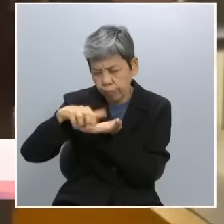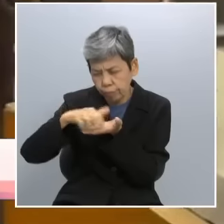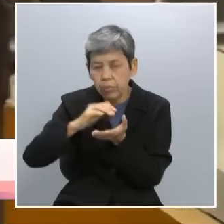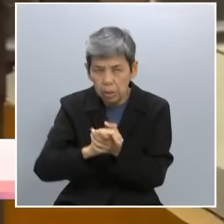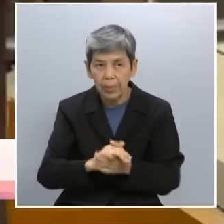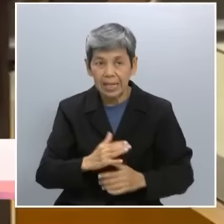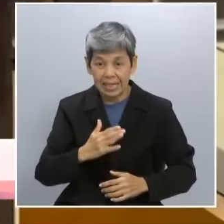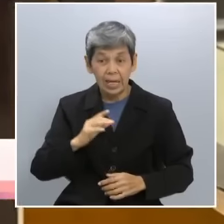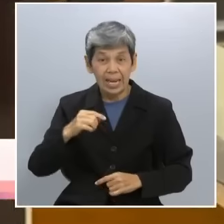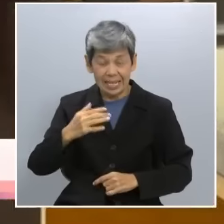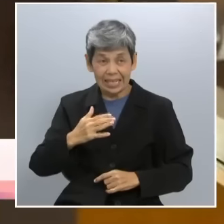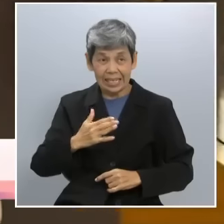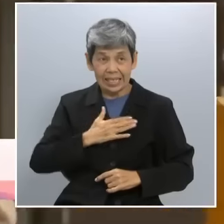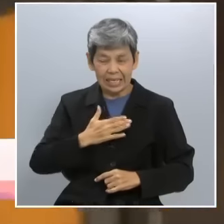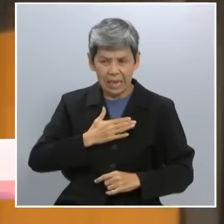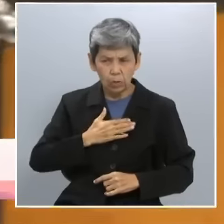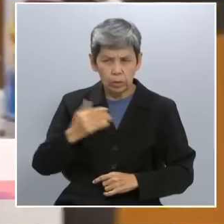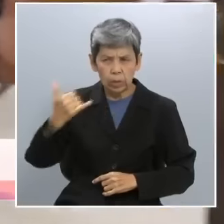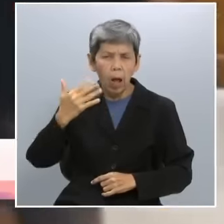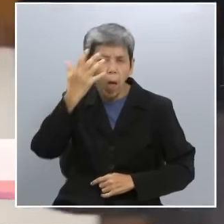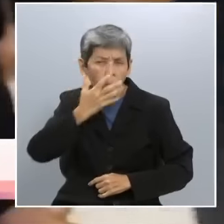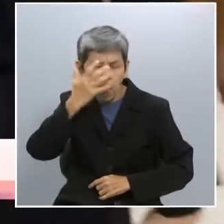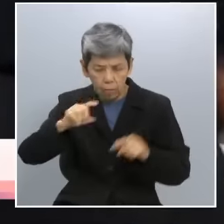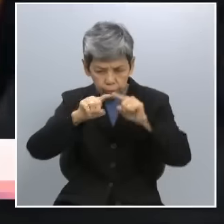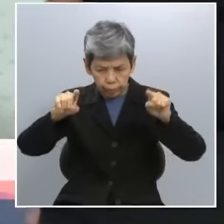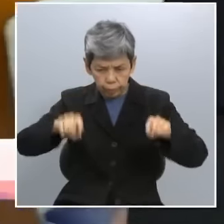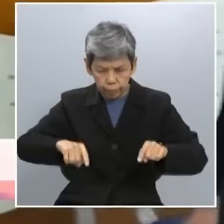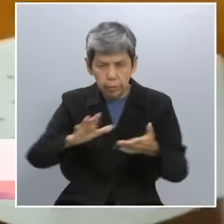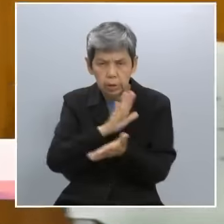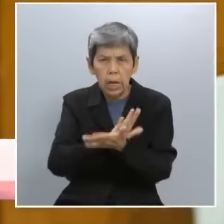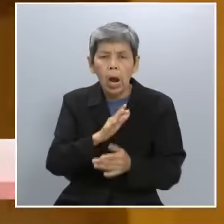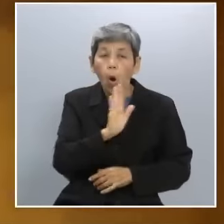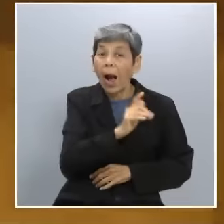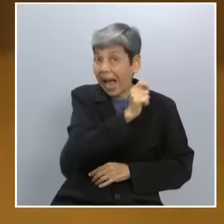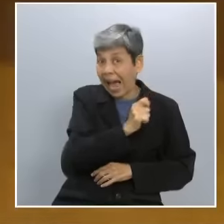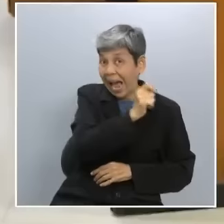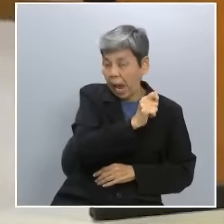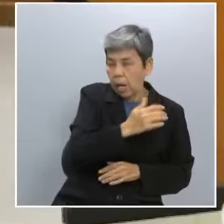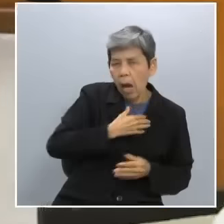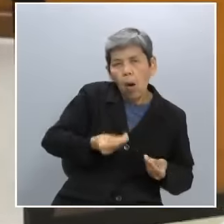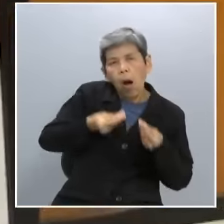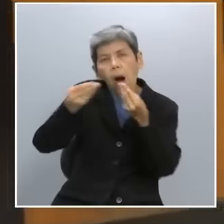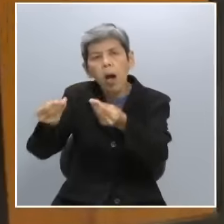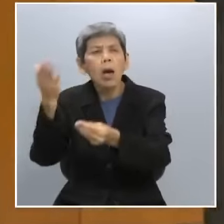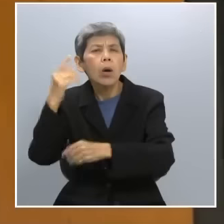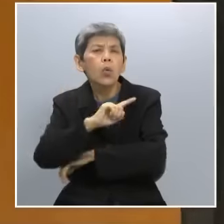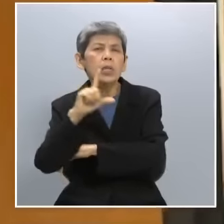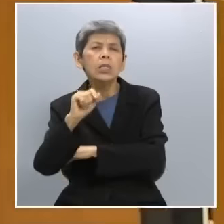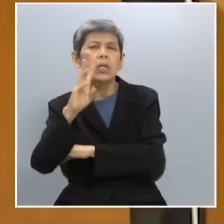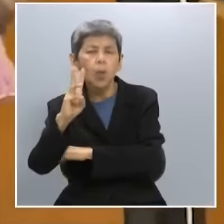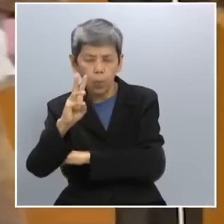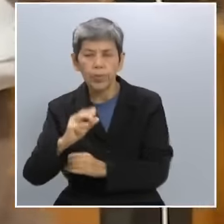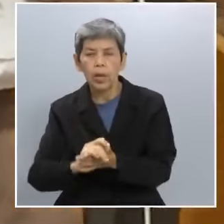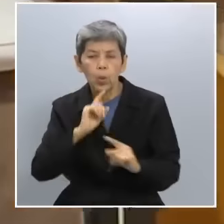ทางตัวน้องเองถูกผู้ต้องสงสัยหลอกให้เอาเอกสารของอาไปให้เมื่อวันที่ 26พฤษภาคมโดยใช้